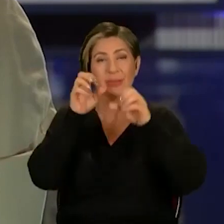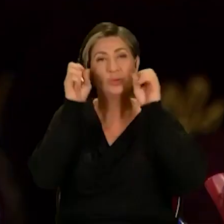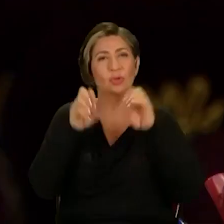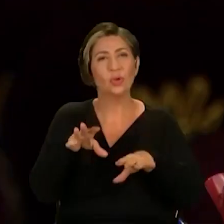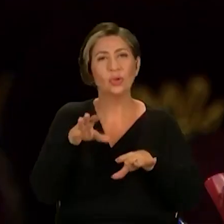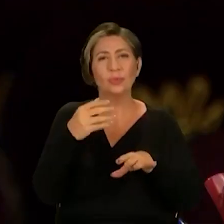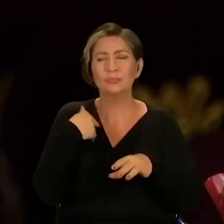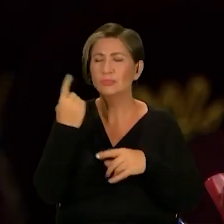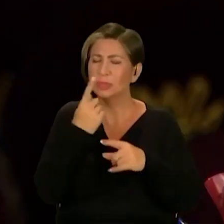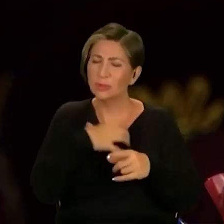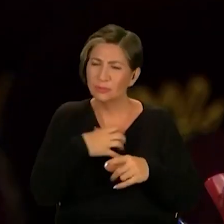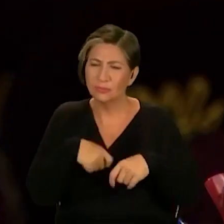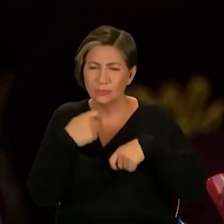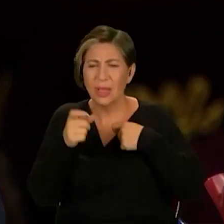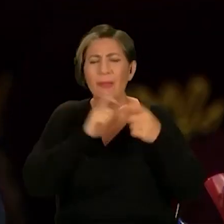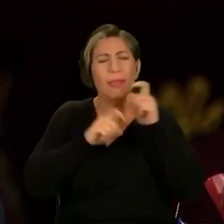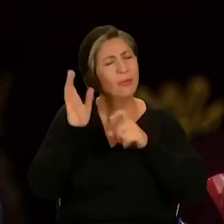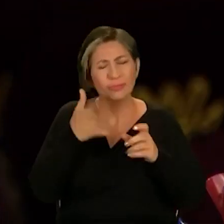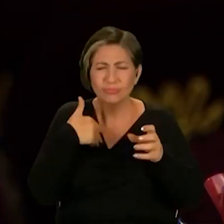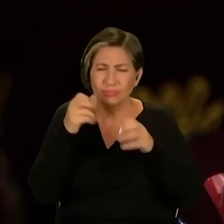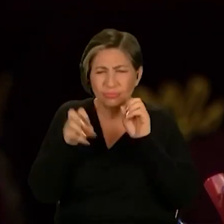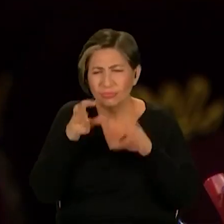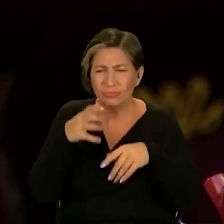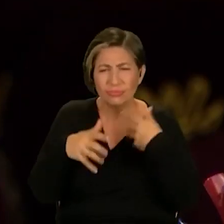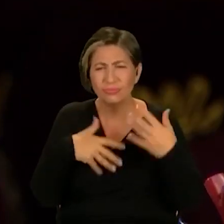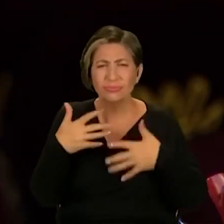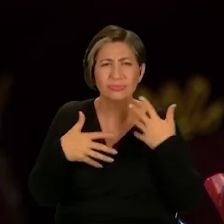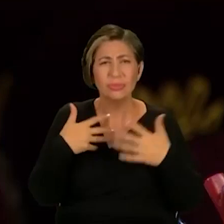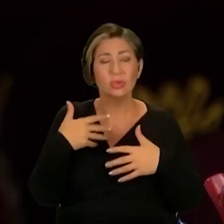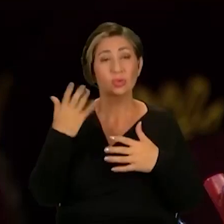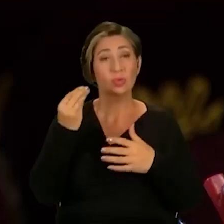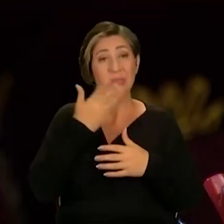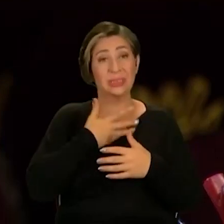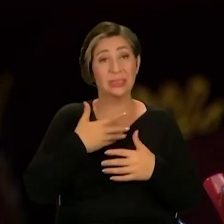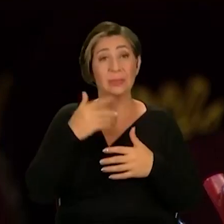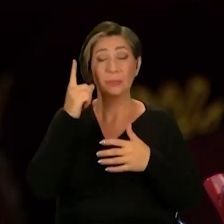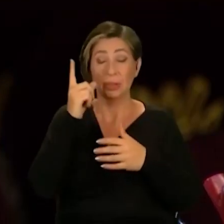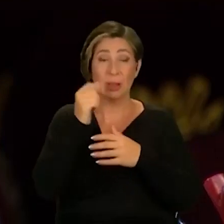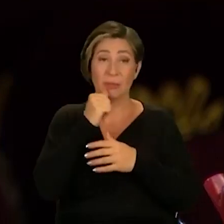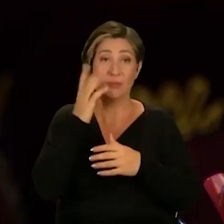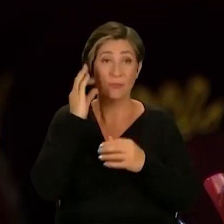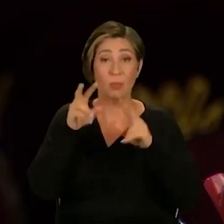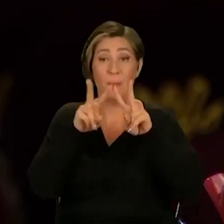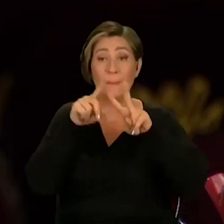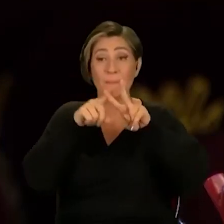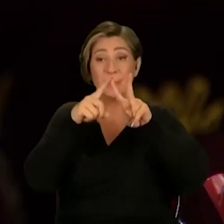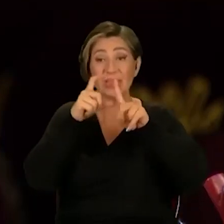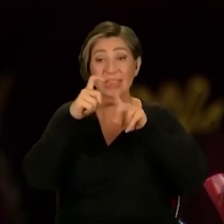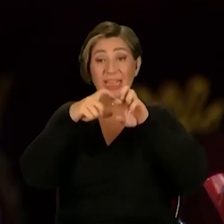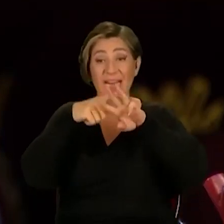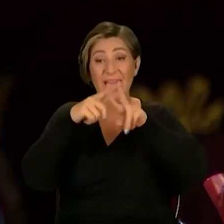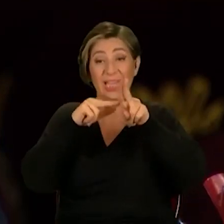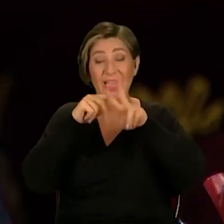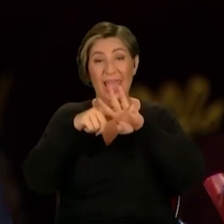bile bir şey öğrenirdim, yapardım yalandan yanlıştan. Sevgili üstadlardan Bulunuray, Mandrake benim hastam